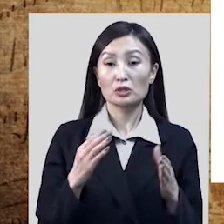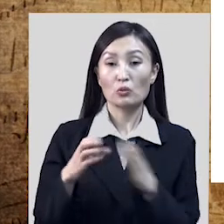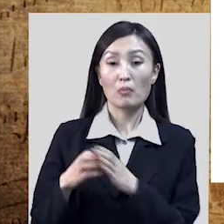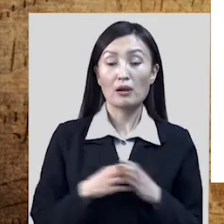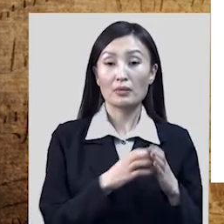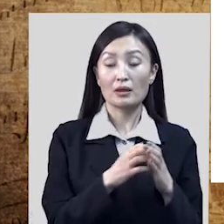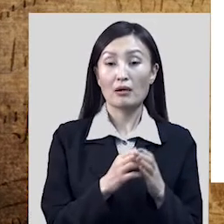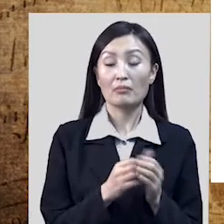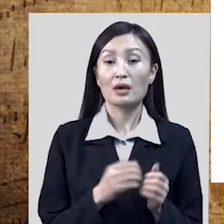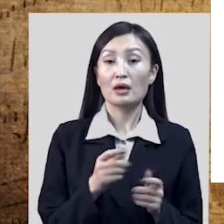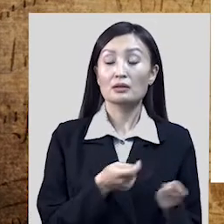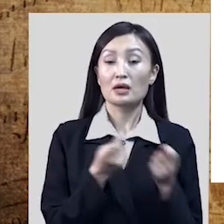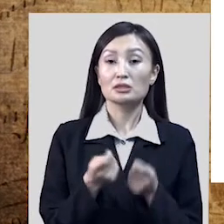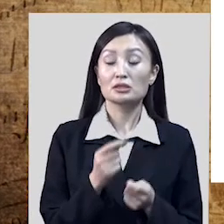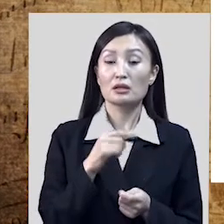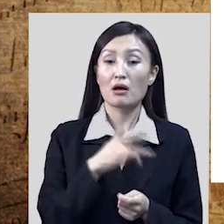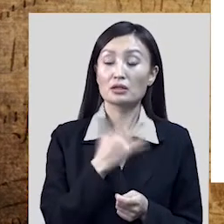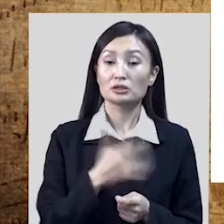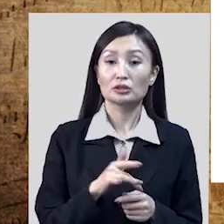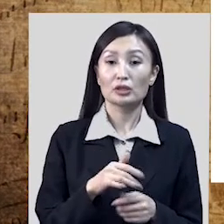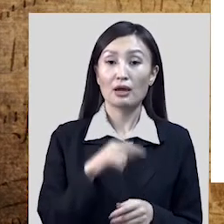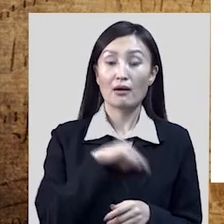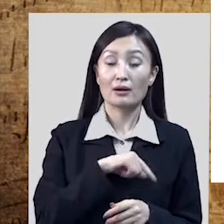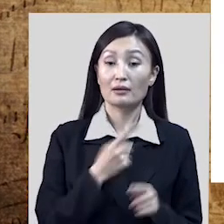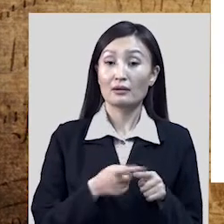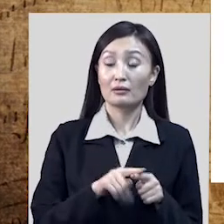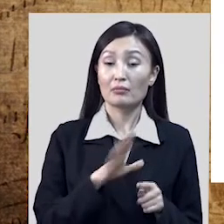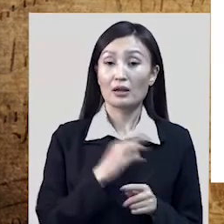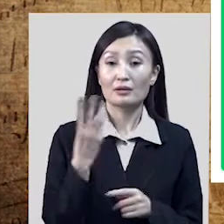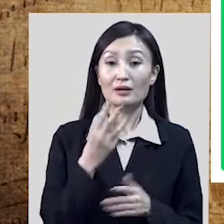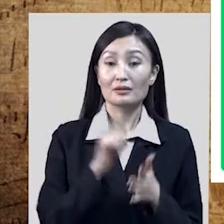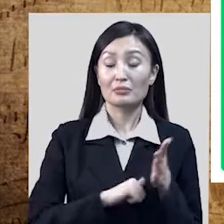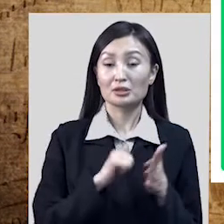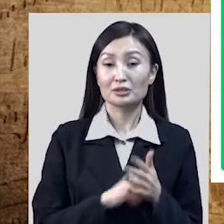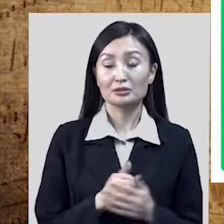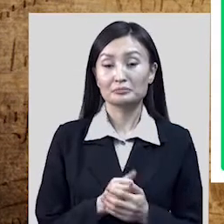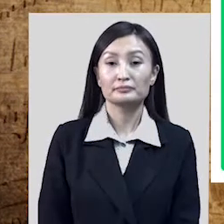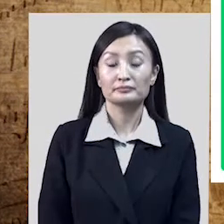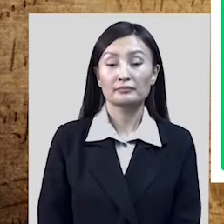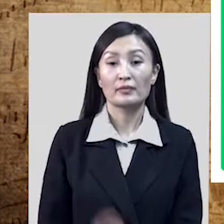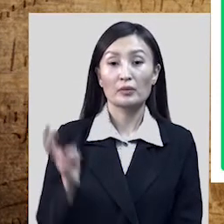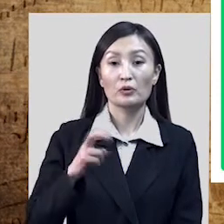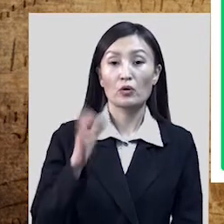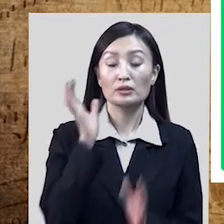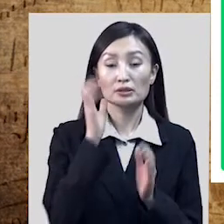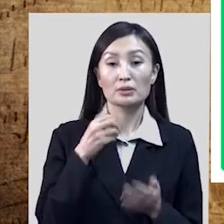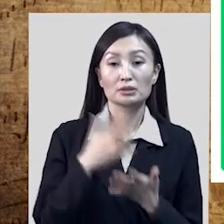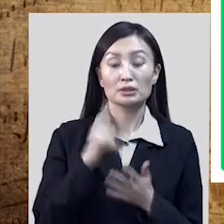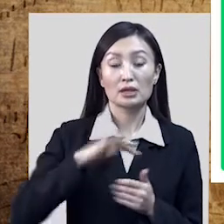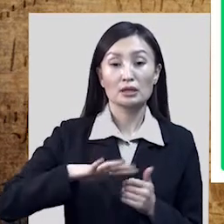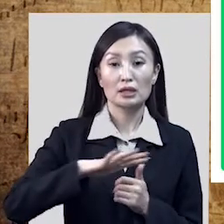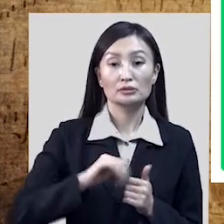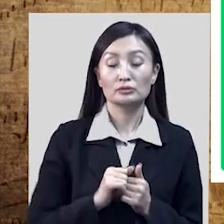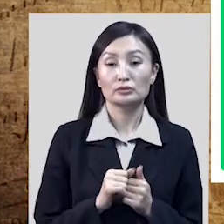соперниками носила ожесточенный характер это была третья причина приход ислама в центральную